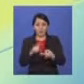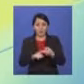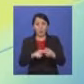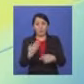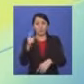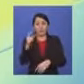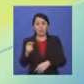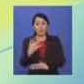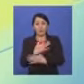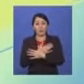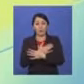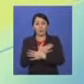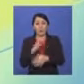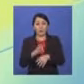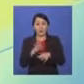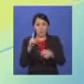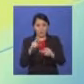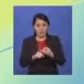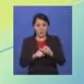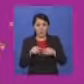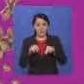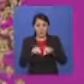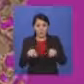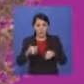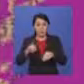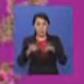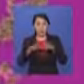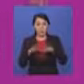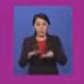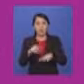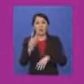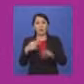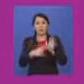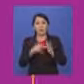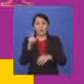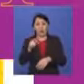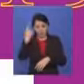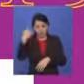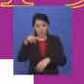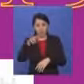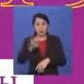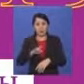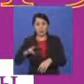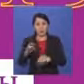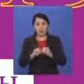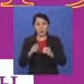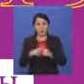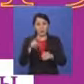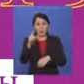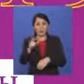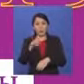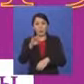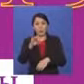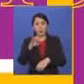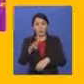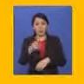адам қайтыс болды. Коронавирус жұқтырудан Петропавл қаласы бірінші орында келеді. 27 адамда анықталған. Қызылжар ауданда 12 адамда,